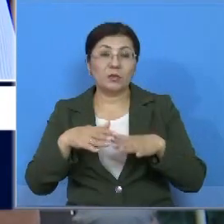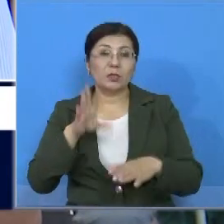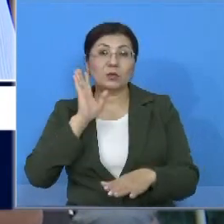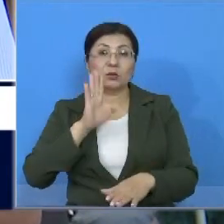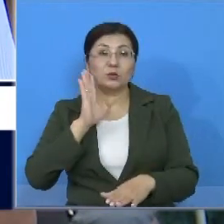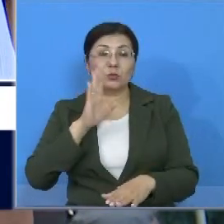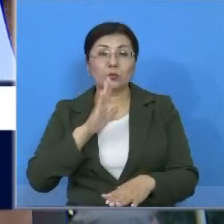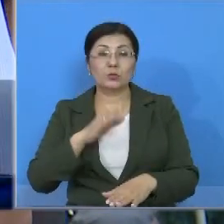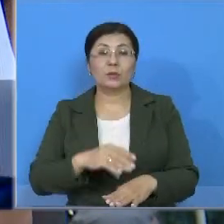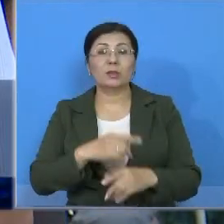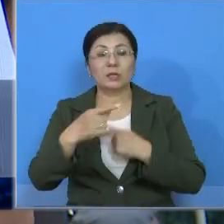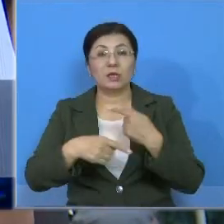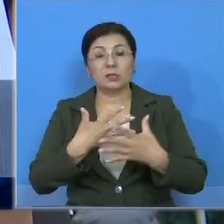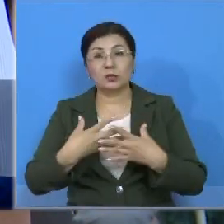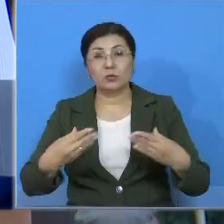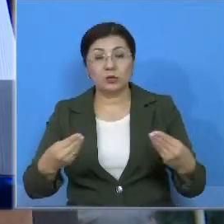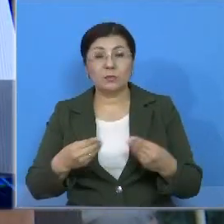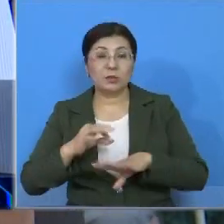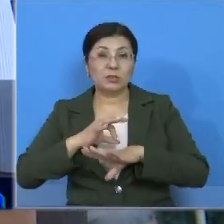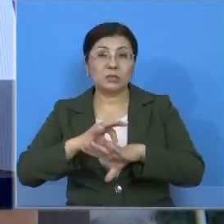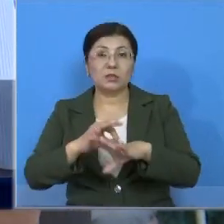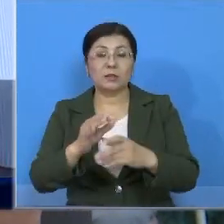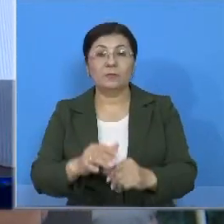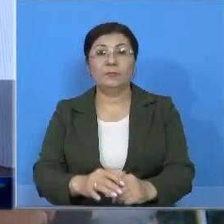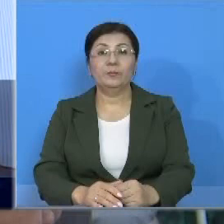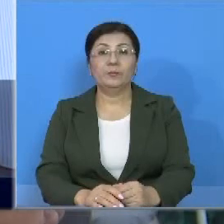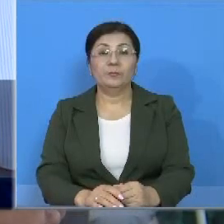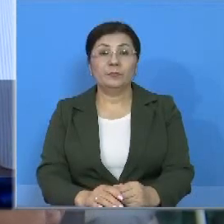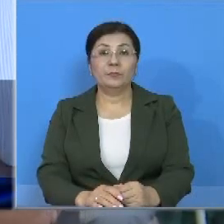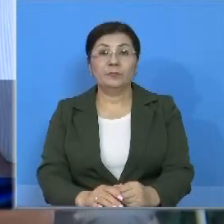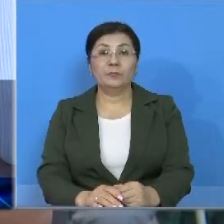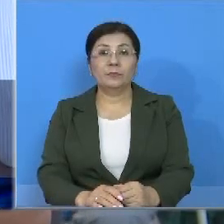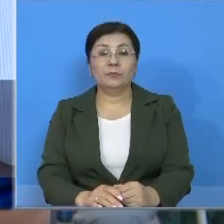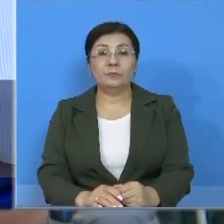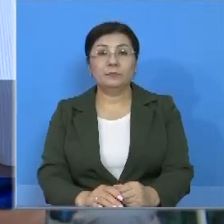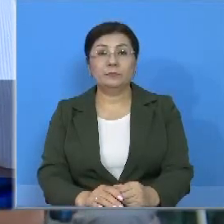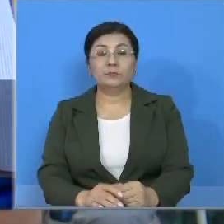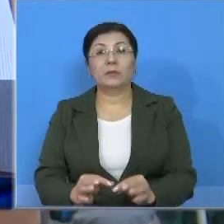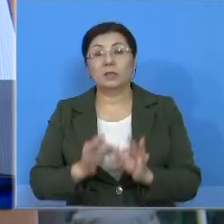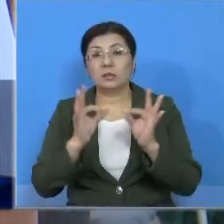сонымен қатып келесі көктемде дейді. Ал ешқандай